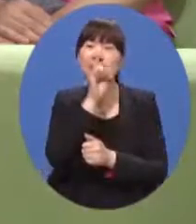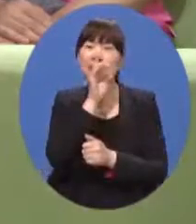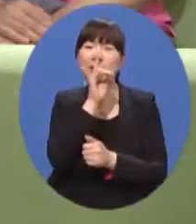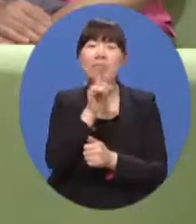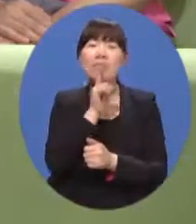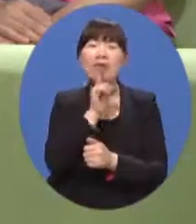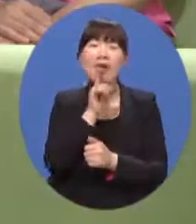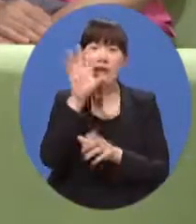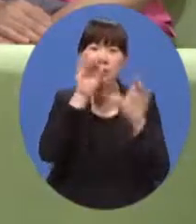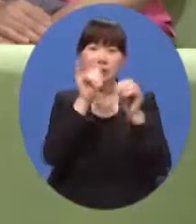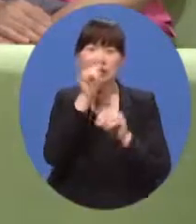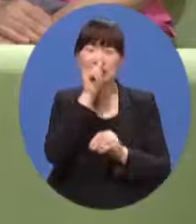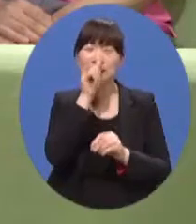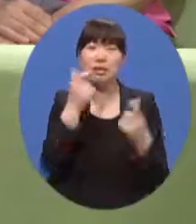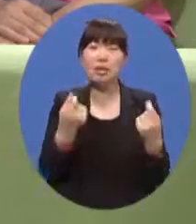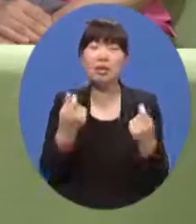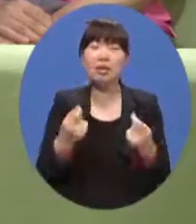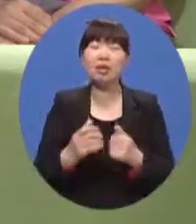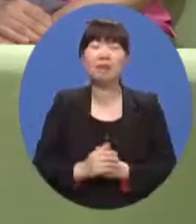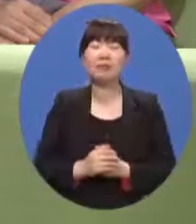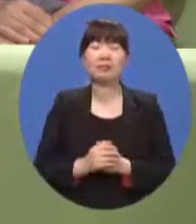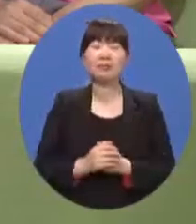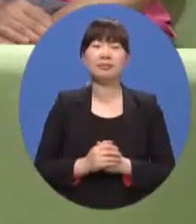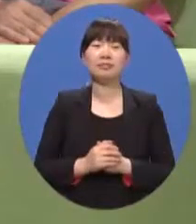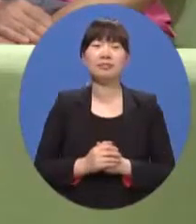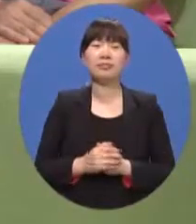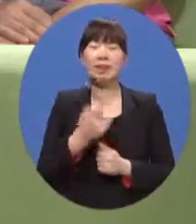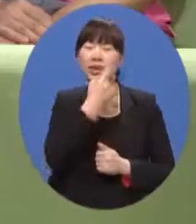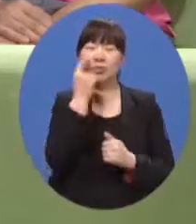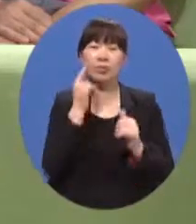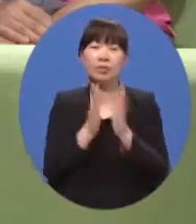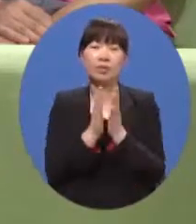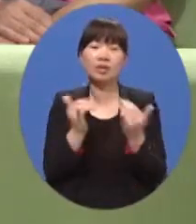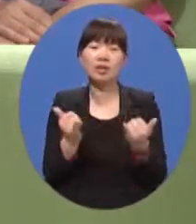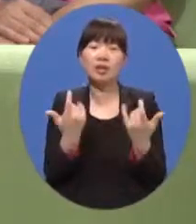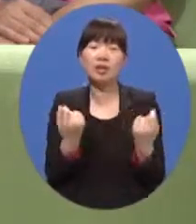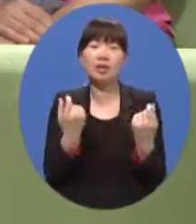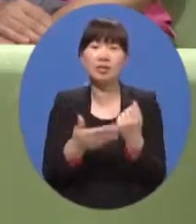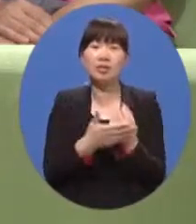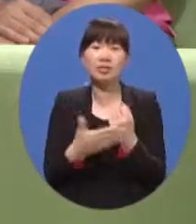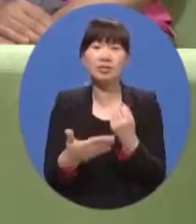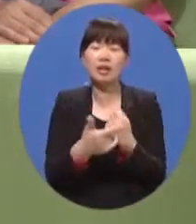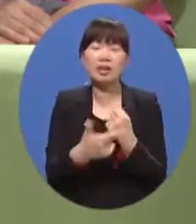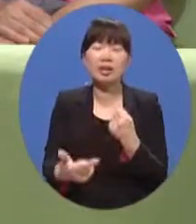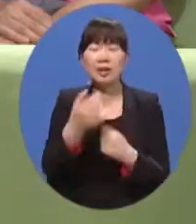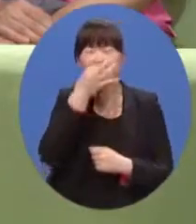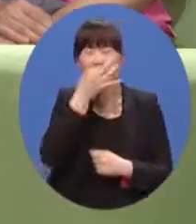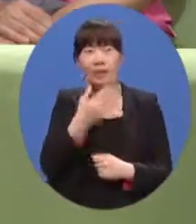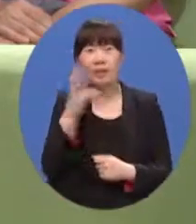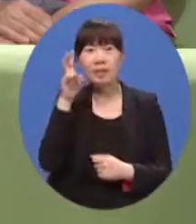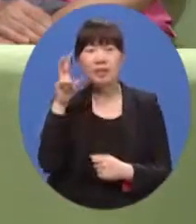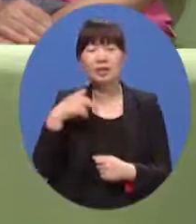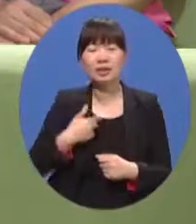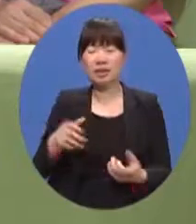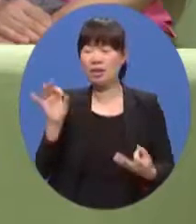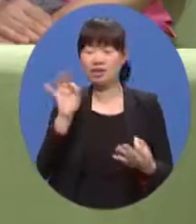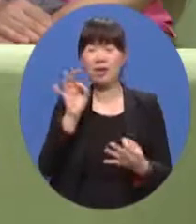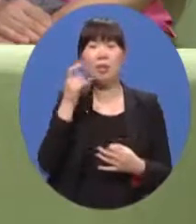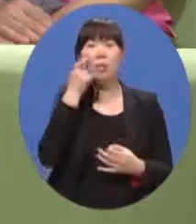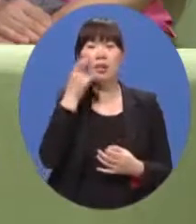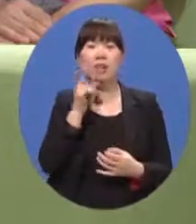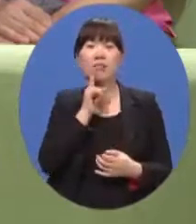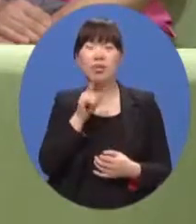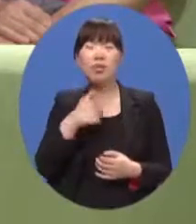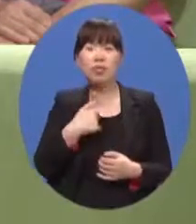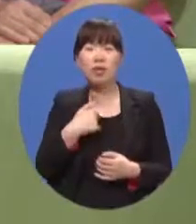이야기를 듣게 되는 경우들요. 그리고 본인도 이러한 것 때문에 굉장히 힘들어요. 자기가 가만히 있지 못하겠다고 나